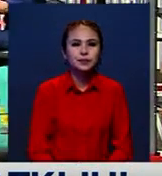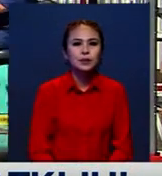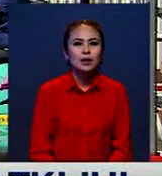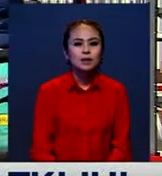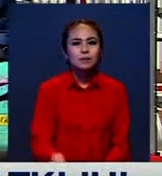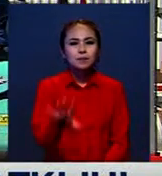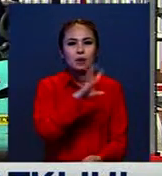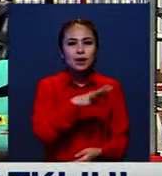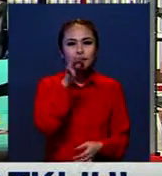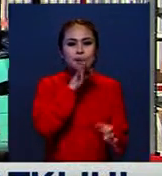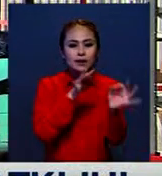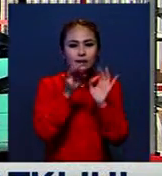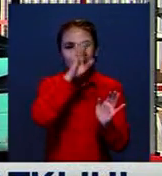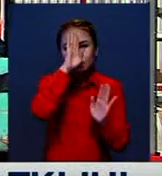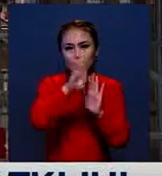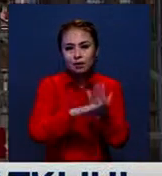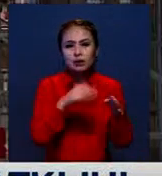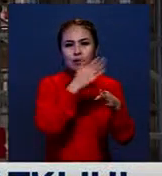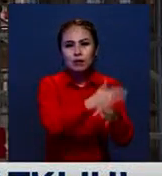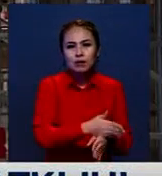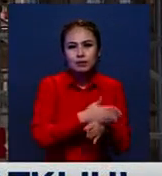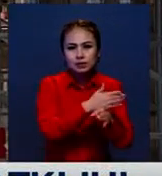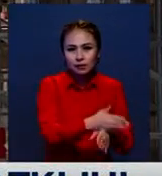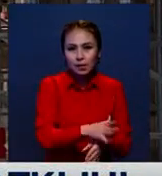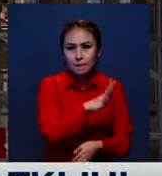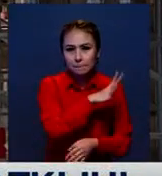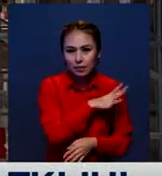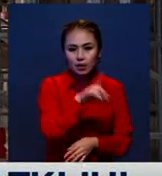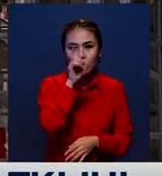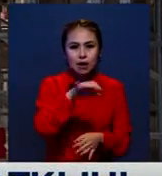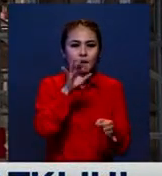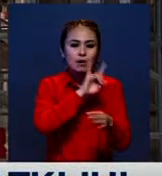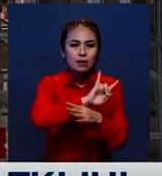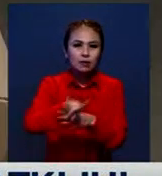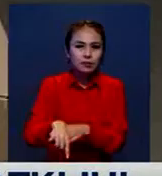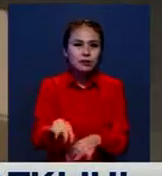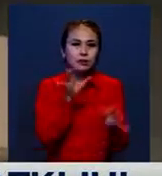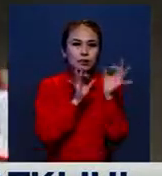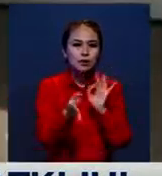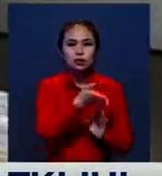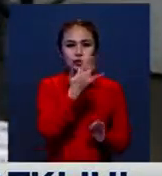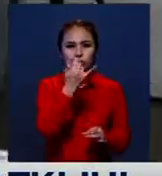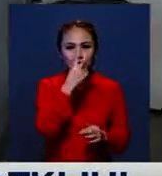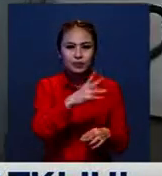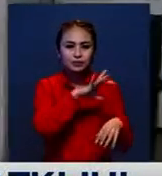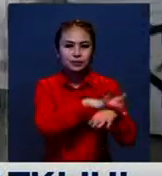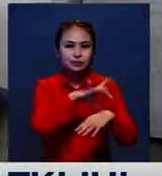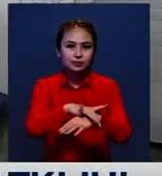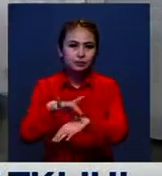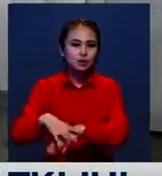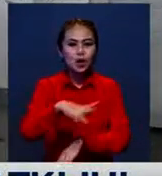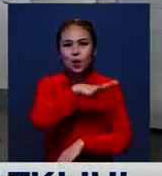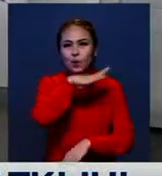Бар дәріні қоймада сақтап, елді өлімге итермелеген басшылардың бар былығы қазір белгілі болып жатыр. Айталық,